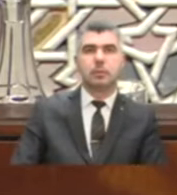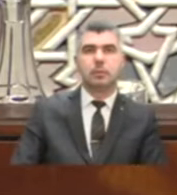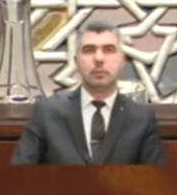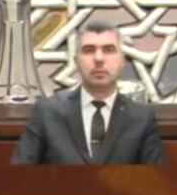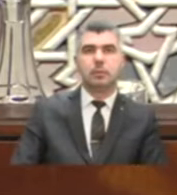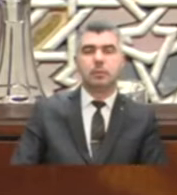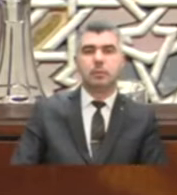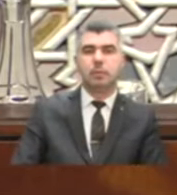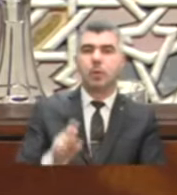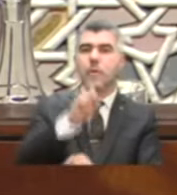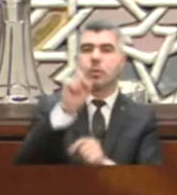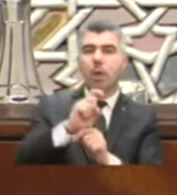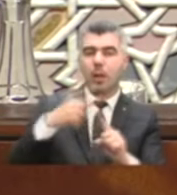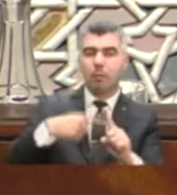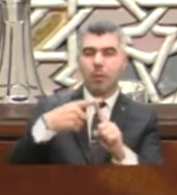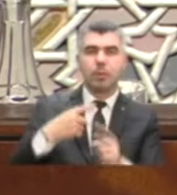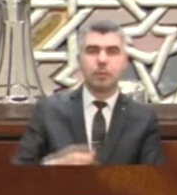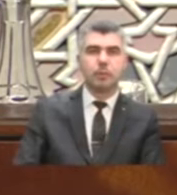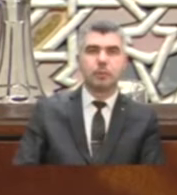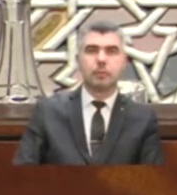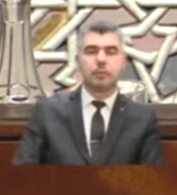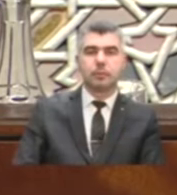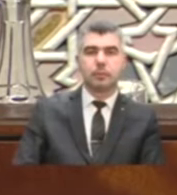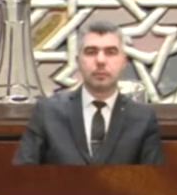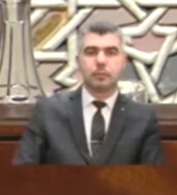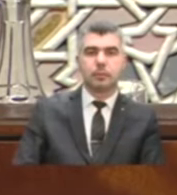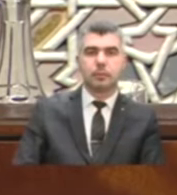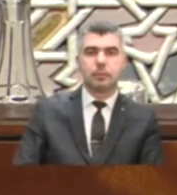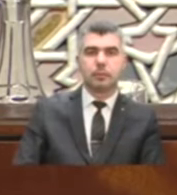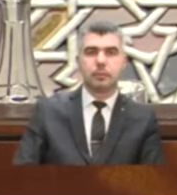المحترم. هل من تعقيبات إضافية في الموضوع